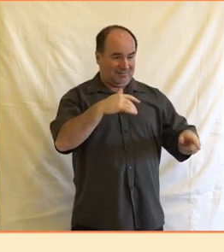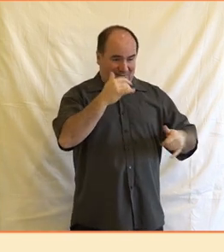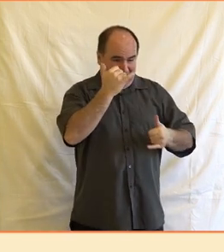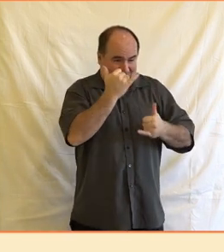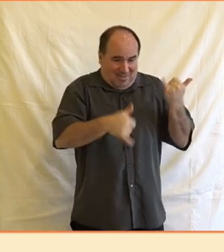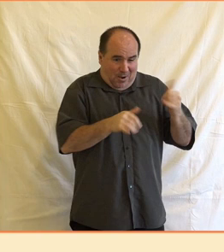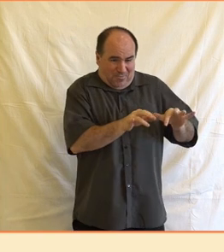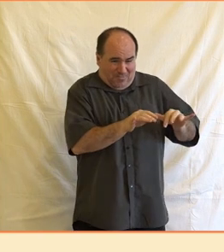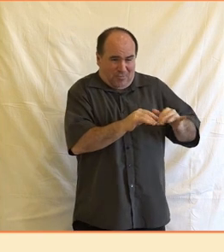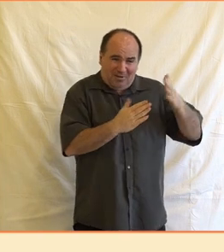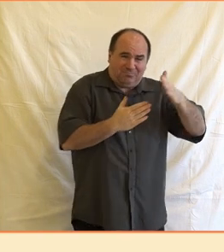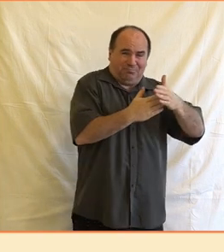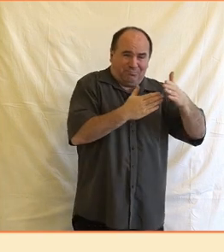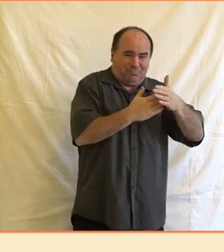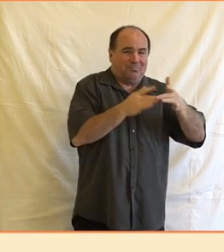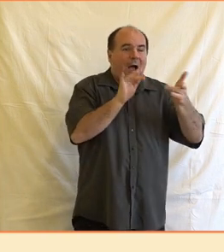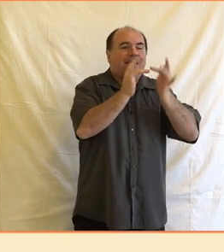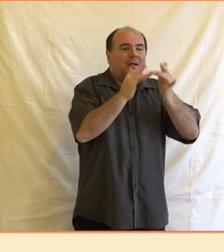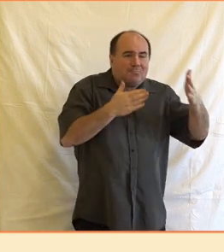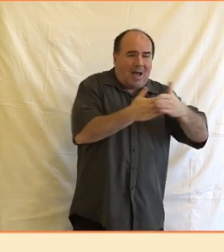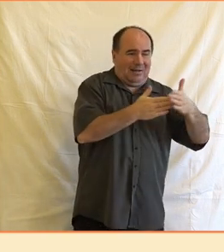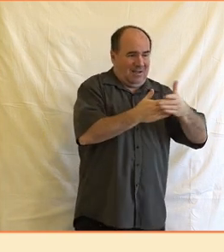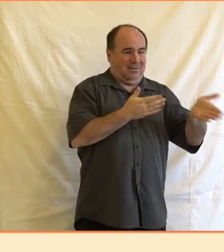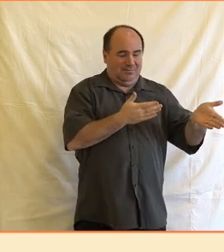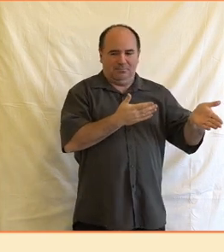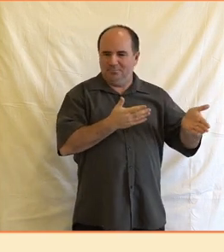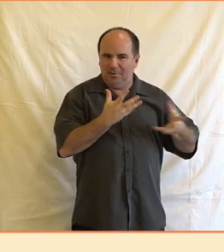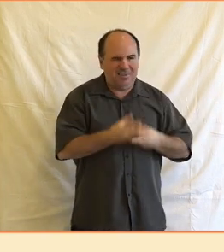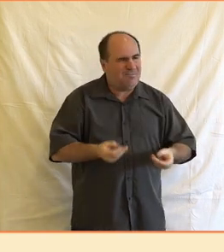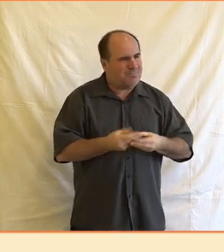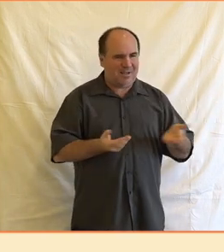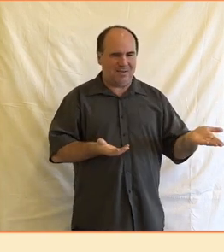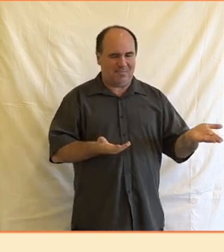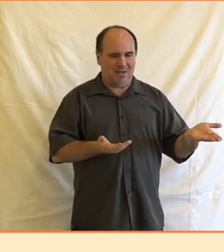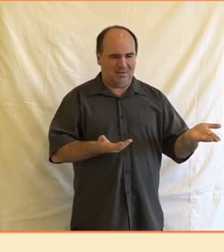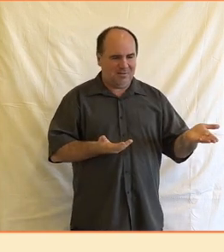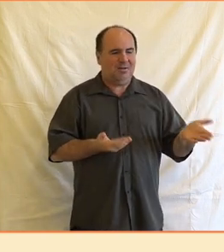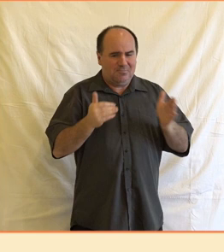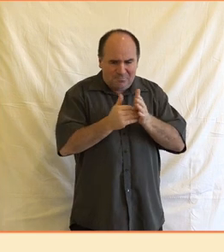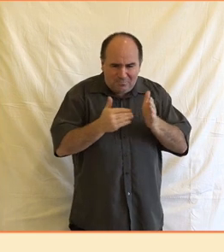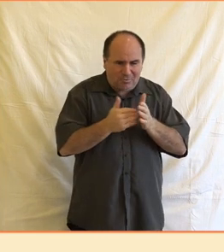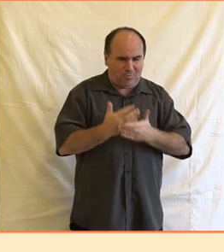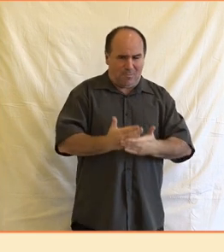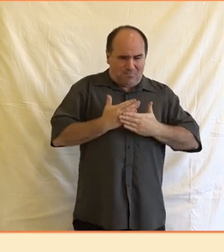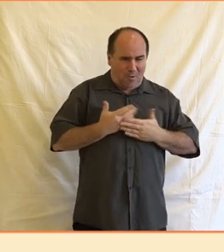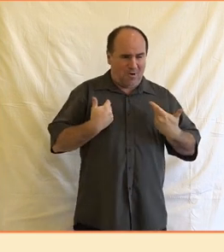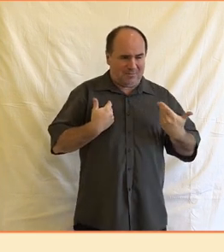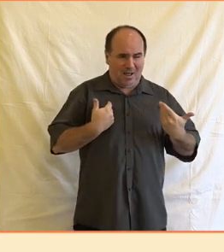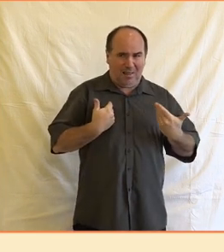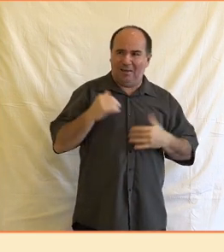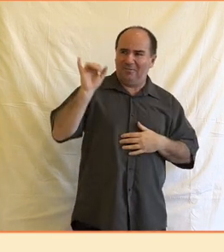to nepříjemné, snižuje to jejich důstojnost s každou vlastně věcí, kterých je stále více, se